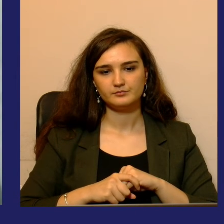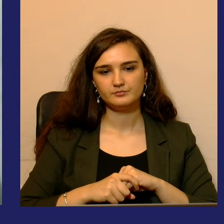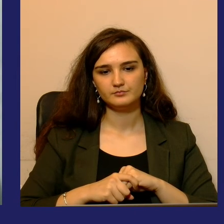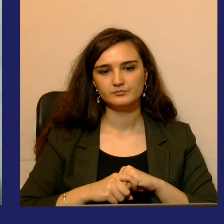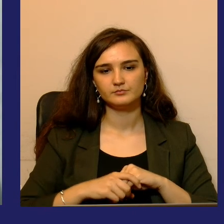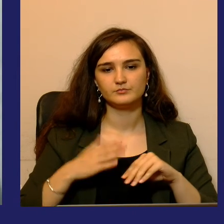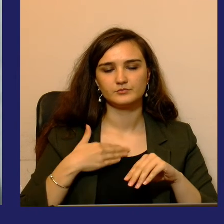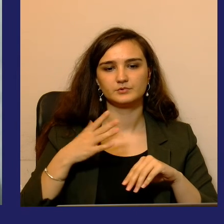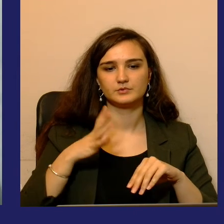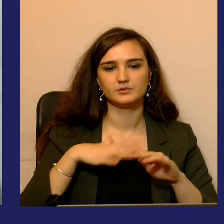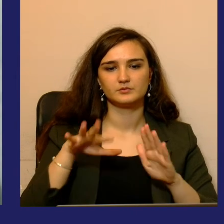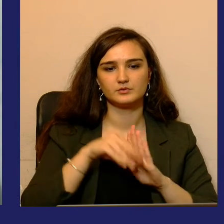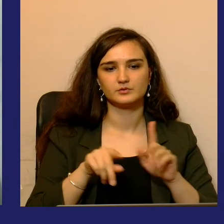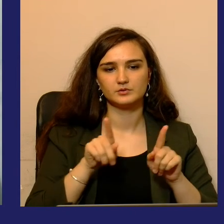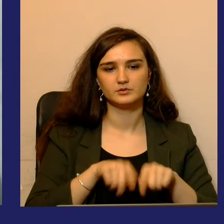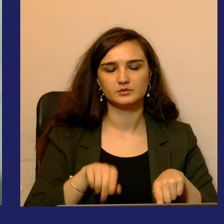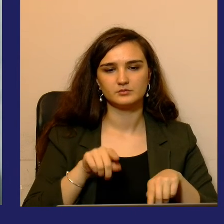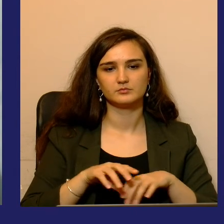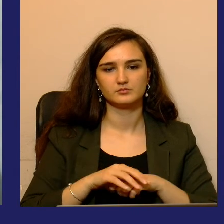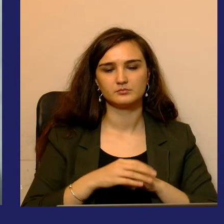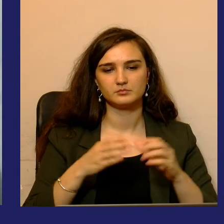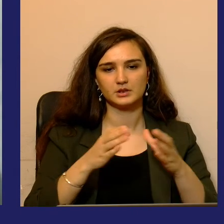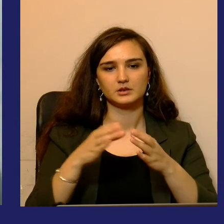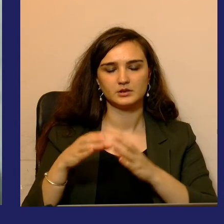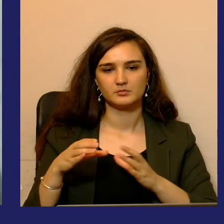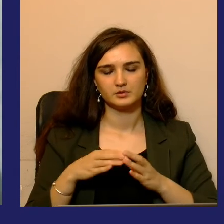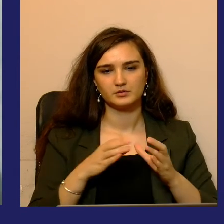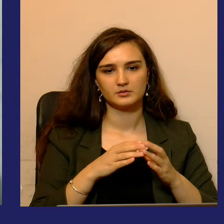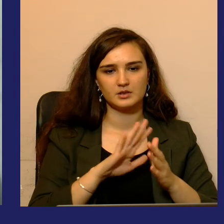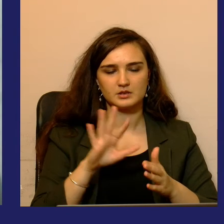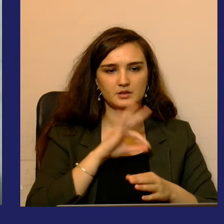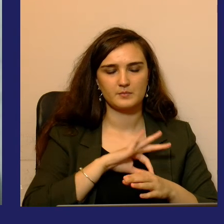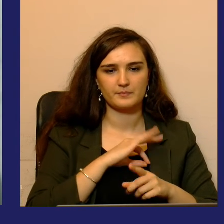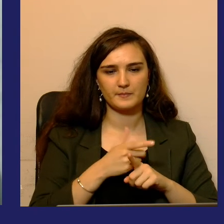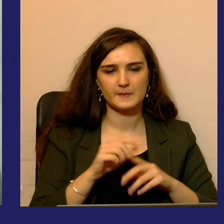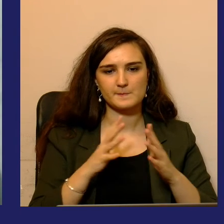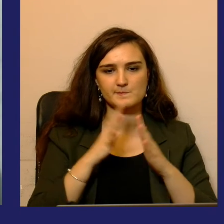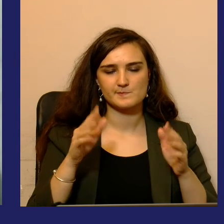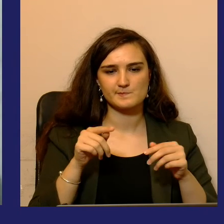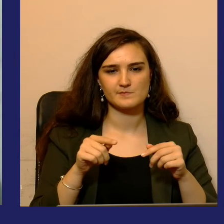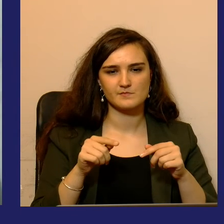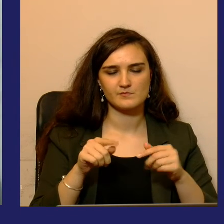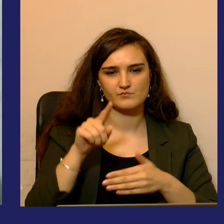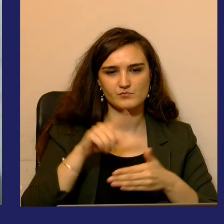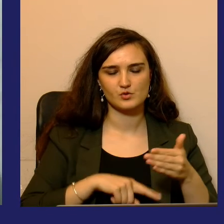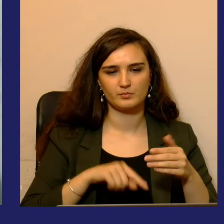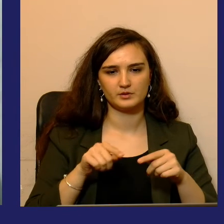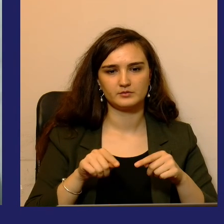რადგან ჩვენ საქართველოსშიც პარტიები არ სარგებლობენ ძალიან მაღალი დოფით და